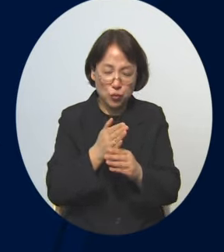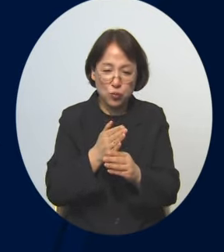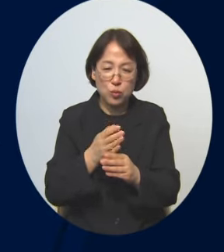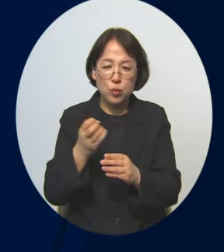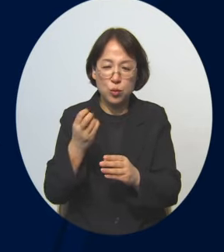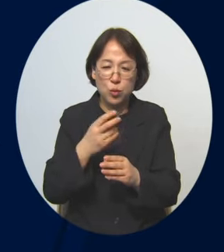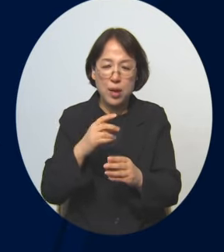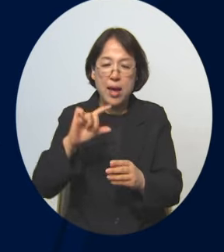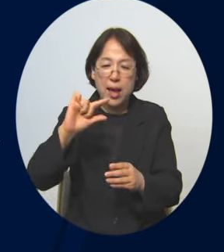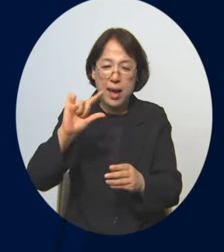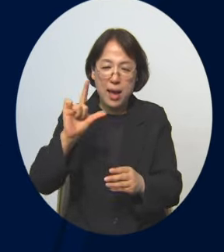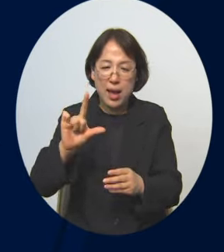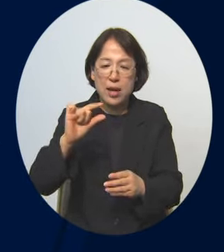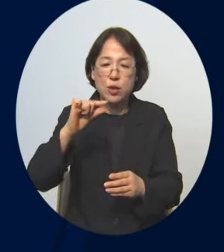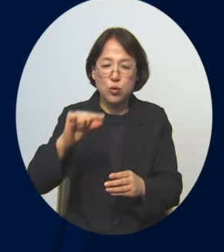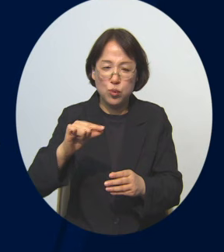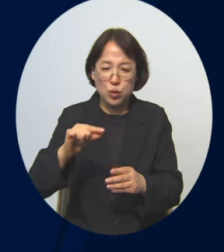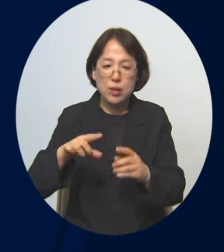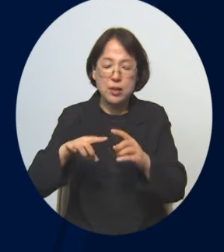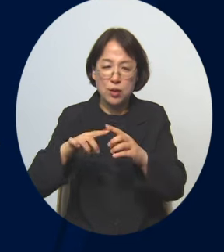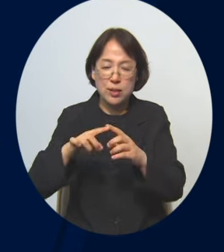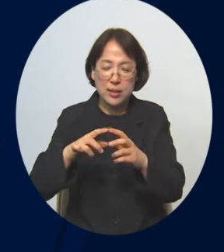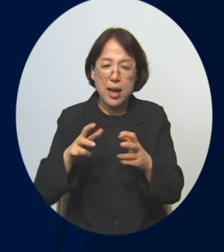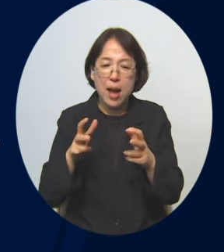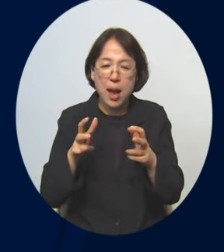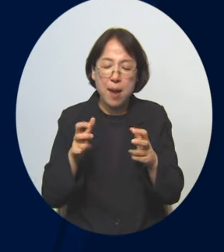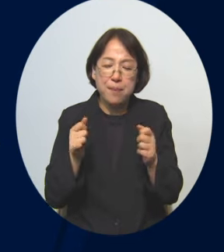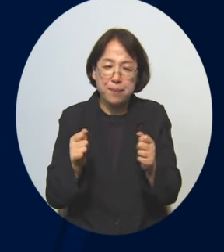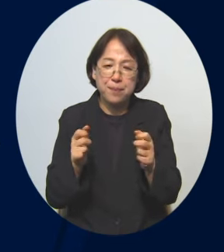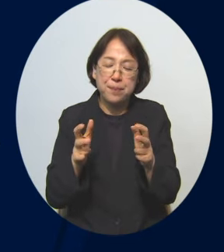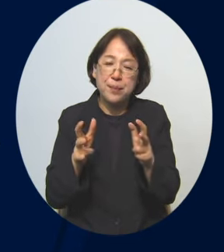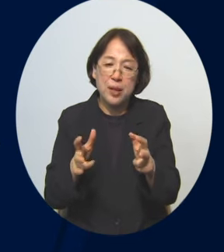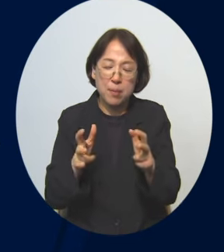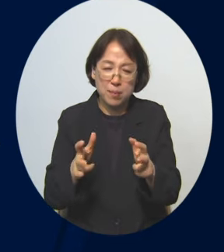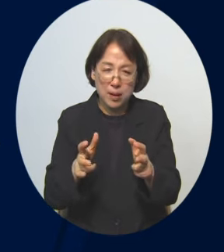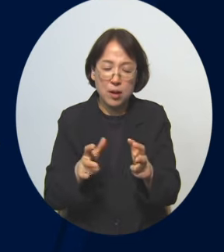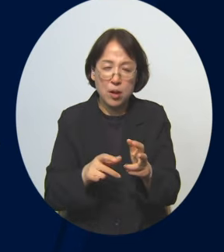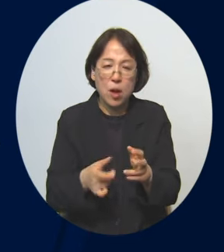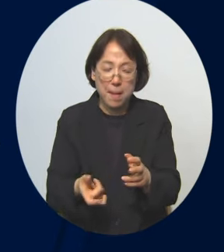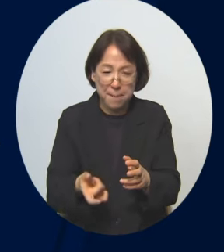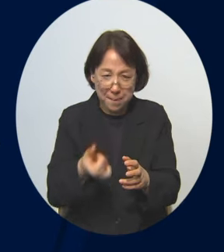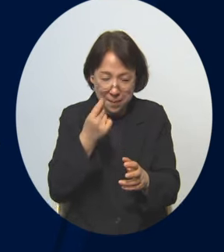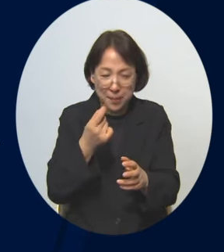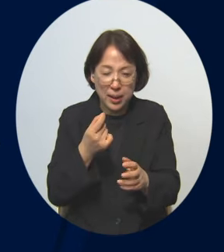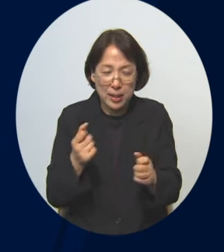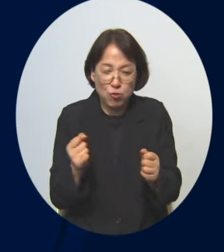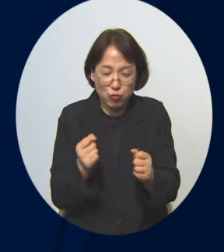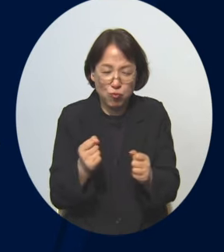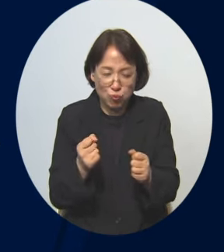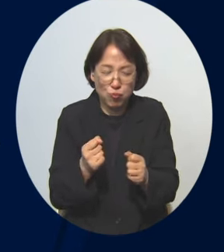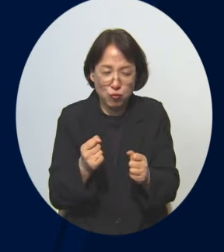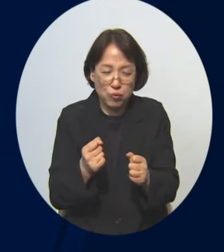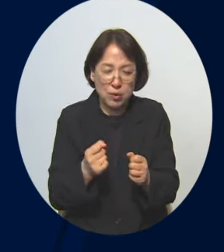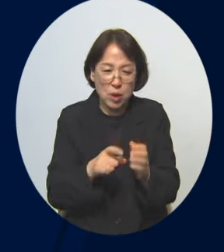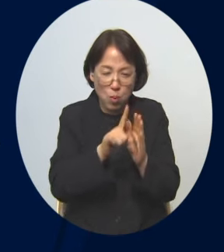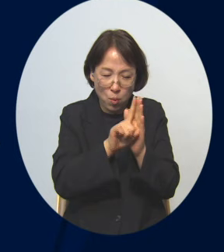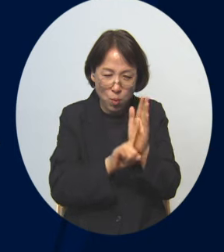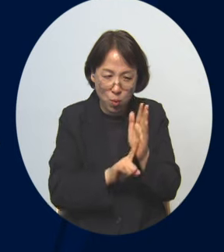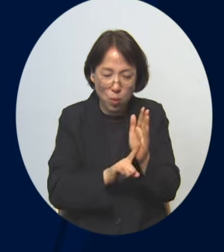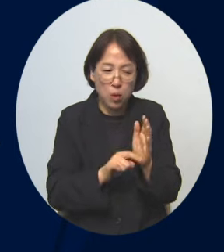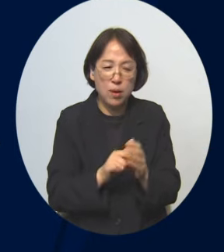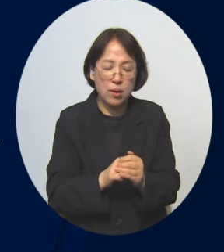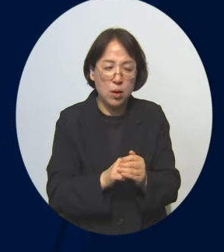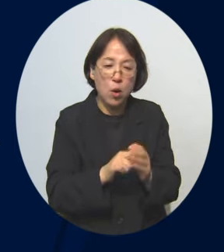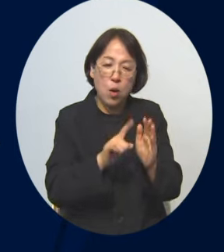LG전자의 고가 제품 등 3개 제품의 냉방 속도가 우수했습니다. 각 제품들은 실내 온도를 35도에서